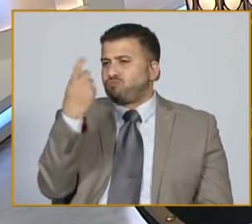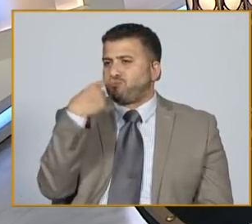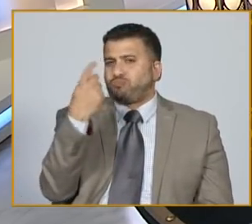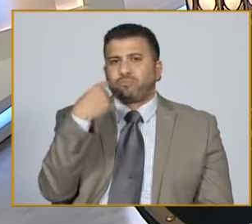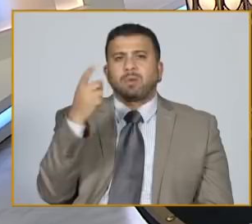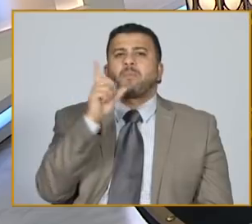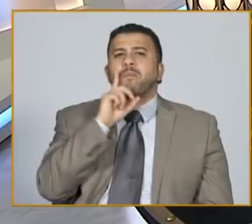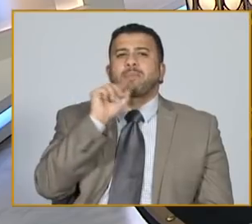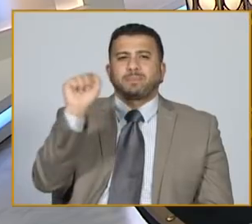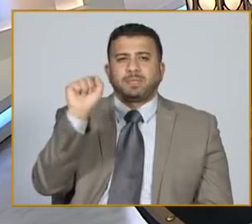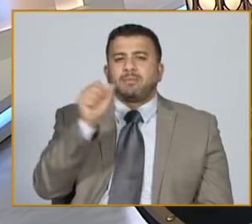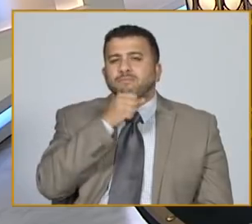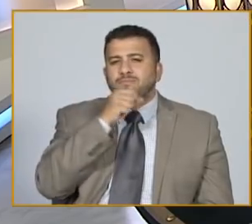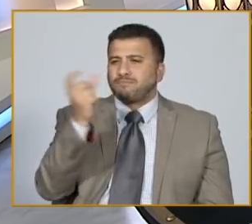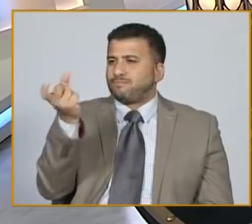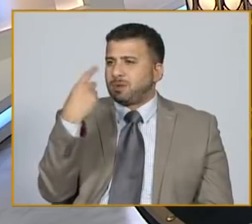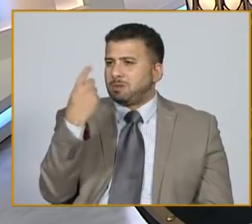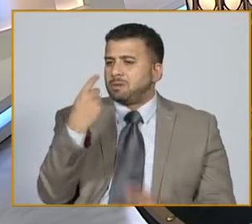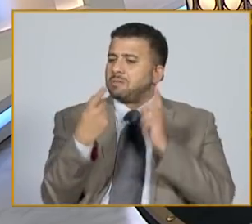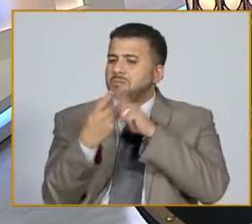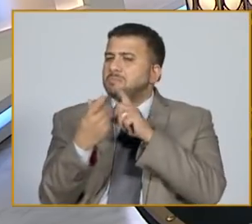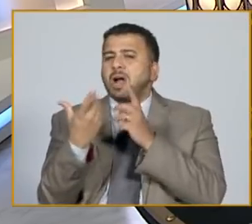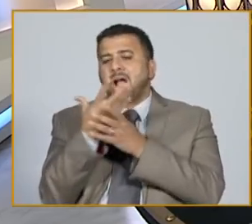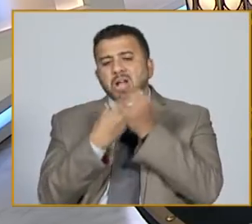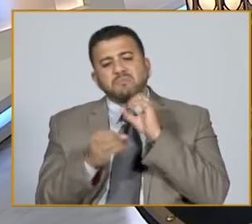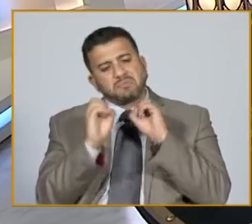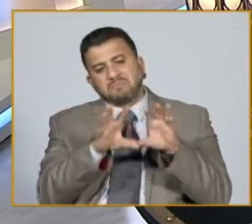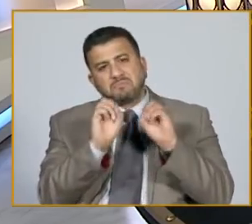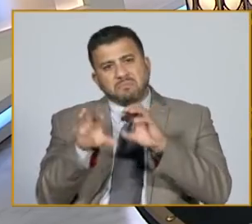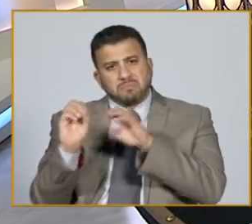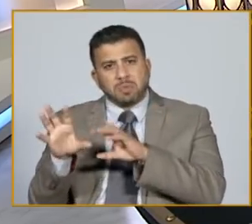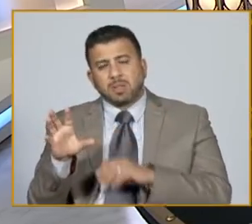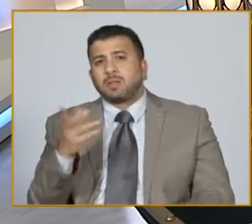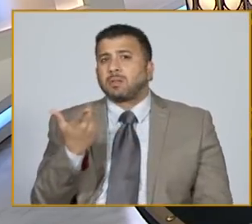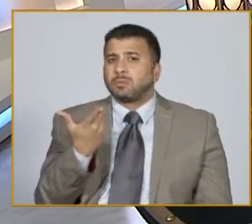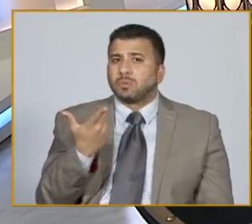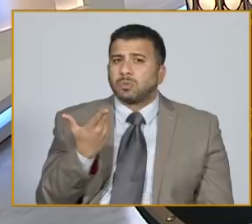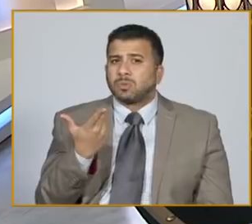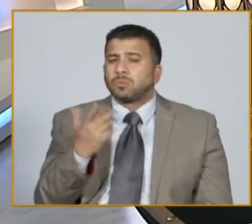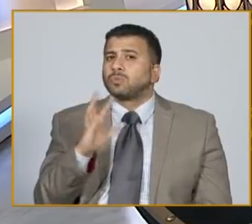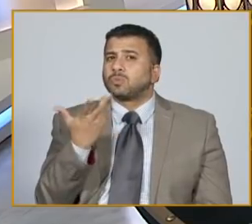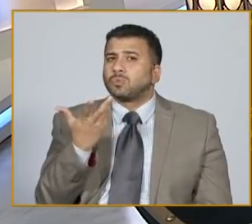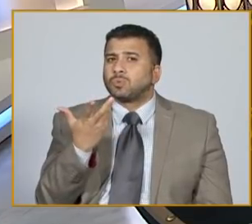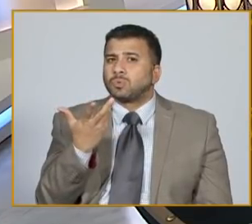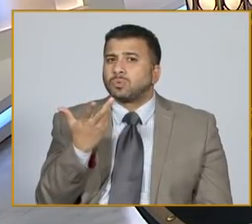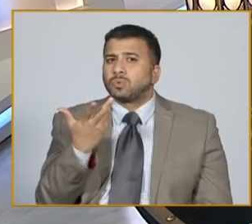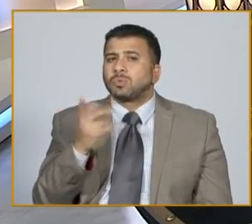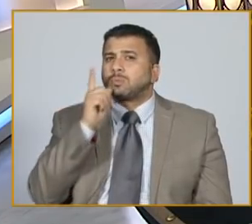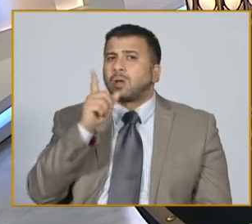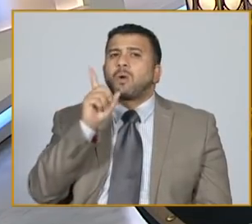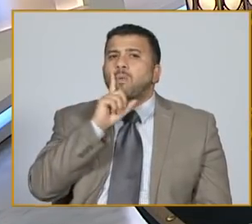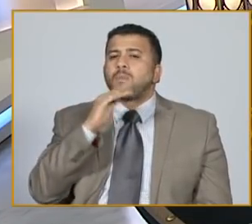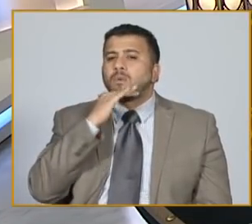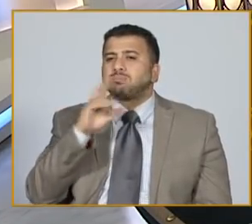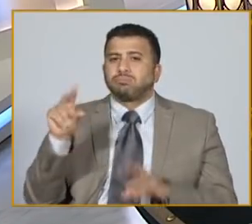إن شاء الله يا محمد أبشري. وهل أشكرك. وهل يتم الأب والأم نفس الأم والأب نفس الدرجة؟ إن